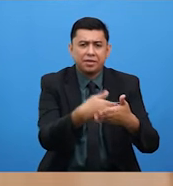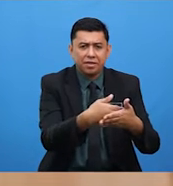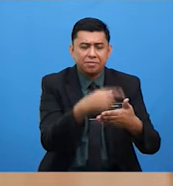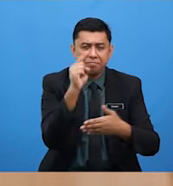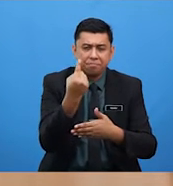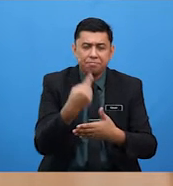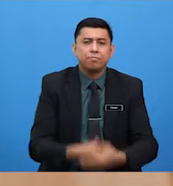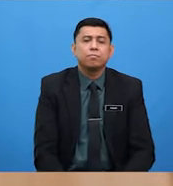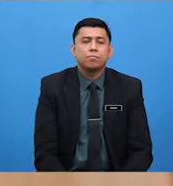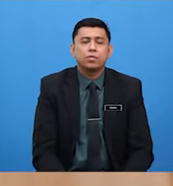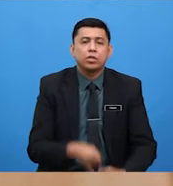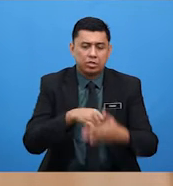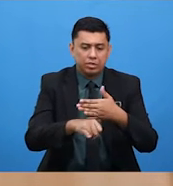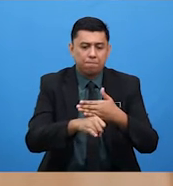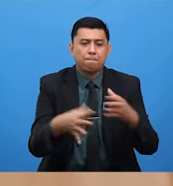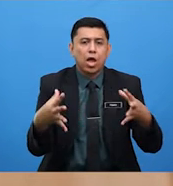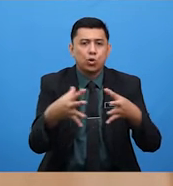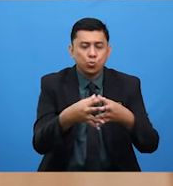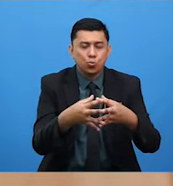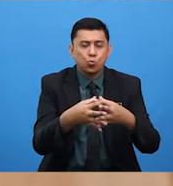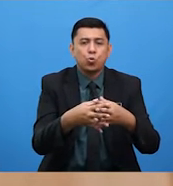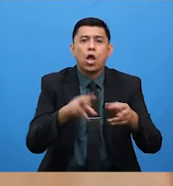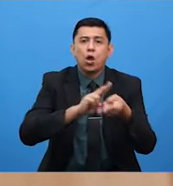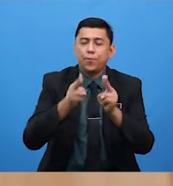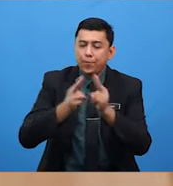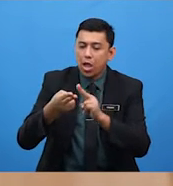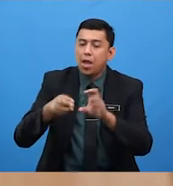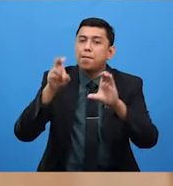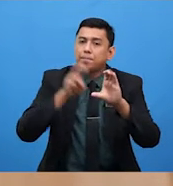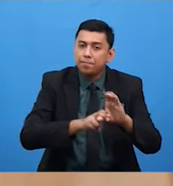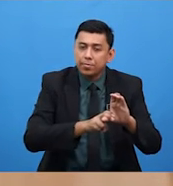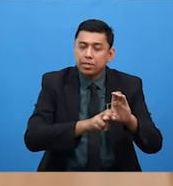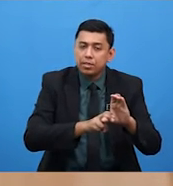Isi padunya pula berubah dan bergantung kepada